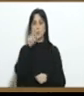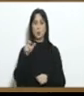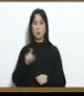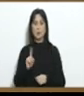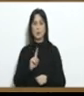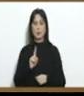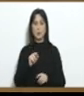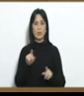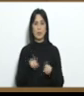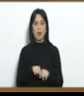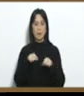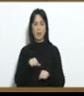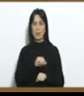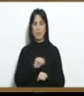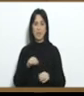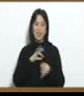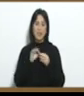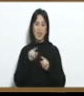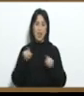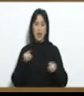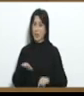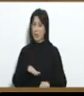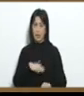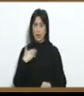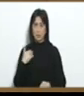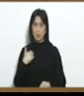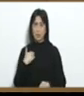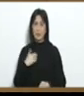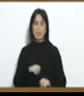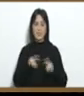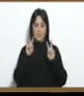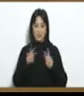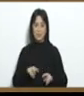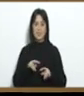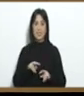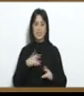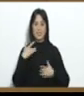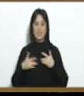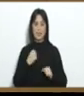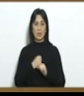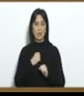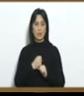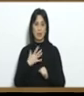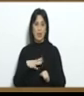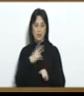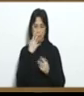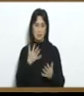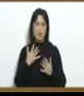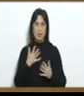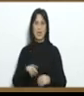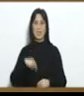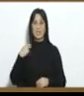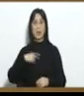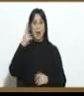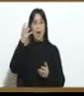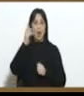ნოაძლევენ ამას თავის თავს ეხა დეტალებში აღარ მინდა ჩავიდე სპეციალურად დადგმული სცენები მიდის ამ ქვეყანაში საფრანგეთმა